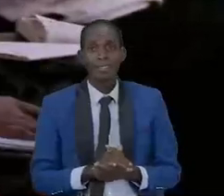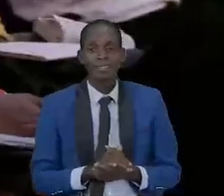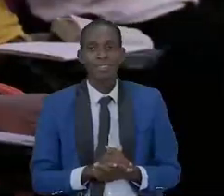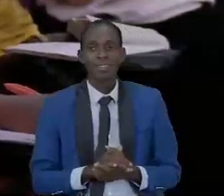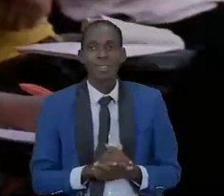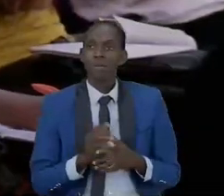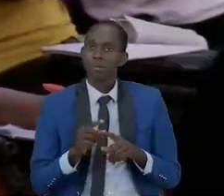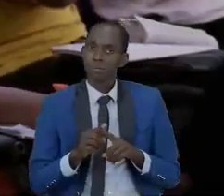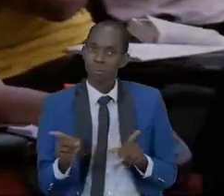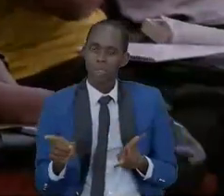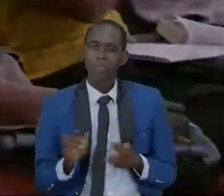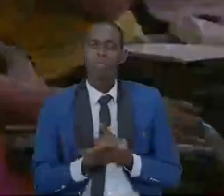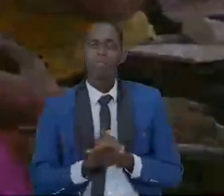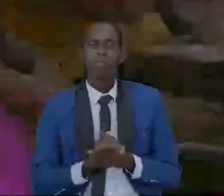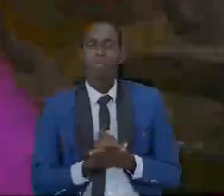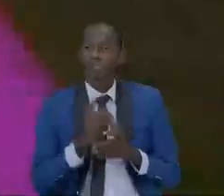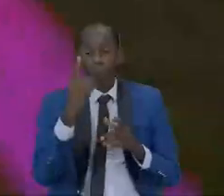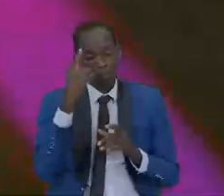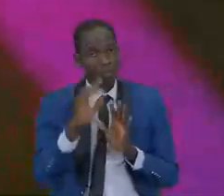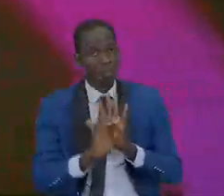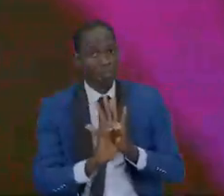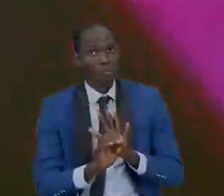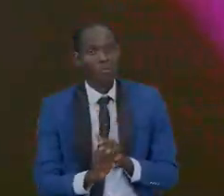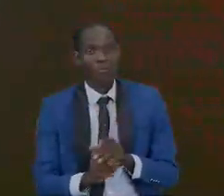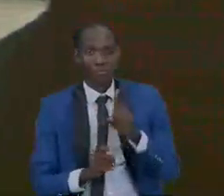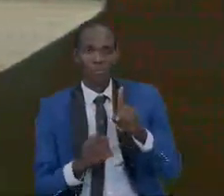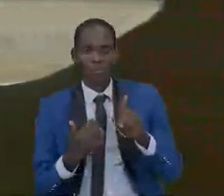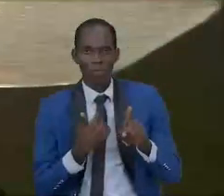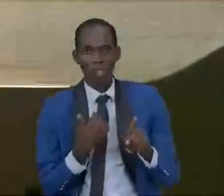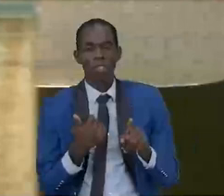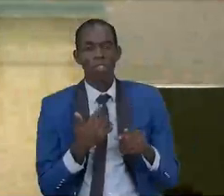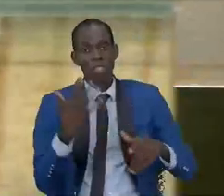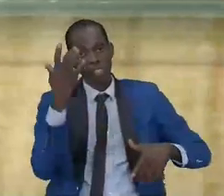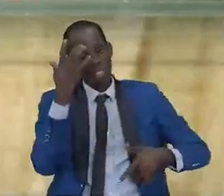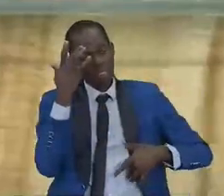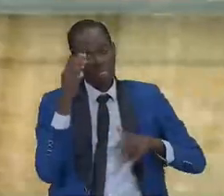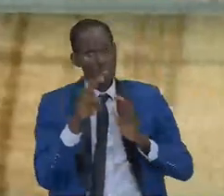mais pour illustrer supposons que vous avez une maladie